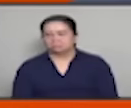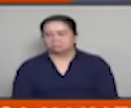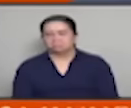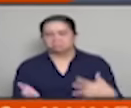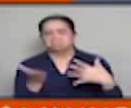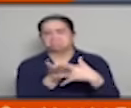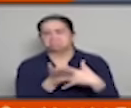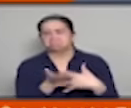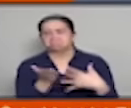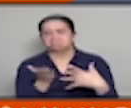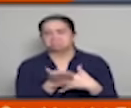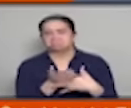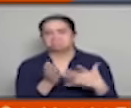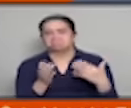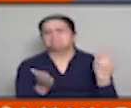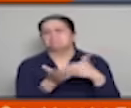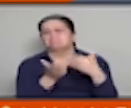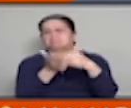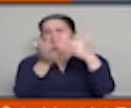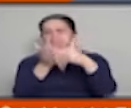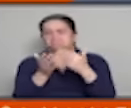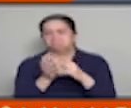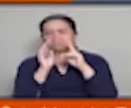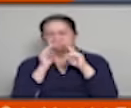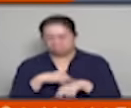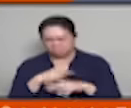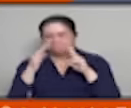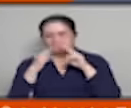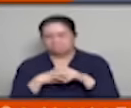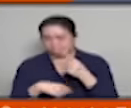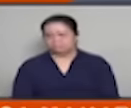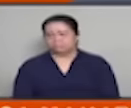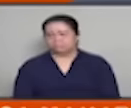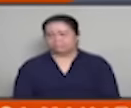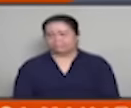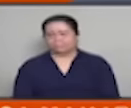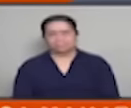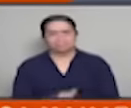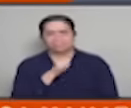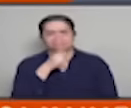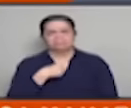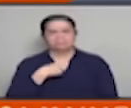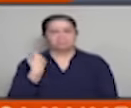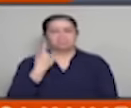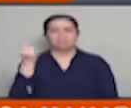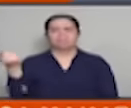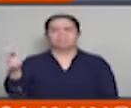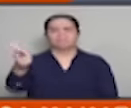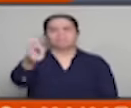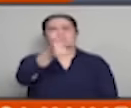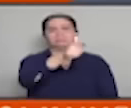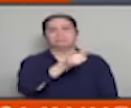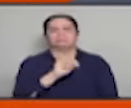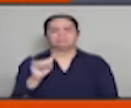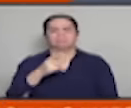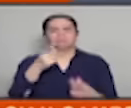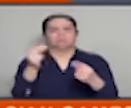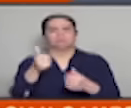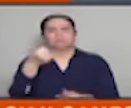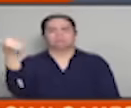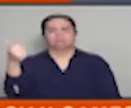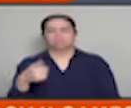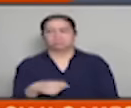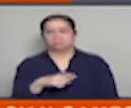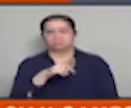lang? Opo. Ulitin niya lang po yan, eh. Sakali mang ano. Sir. Pero stem lang ba ito? Hindi lang po sa amin nangyari yan, sir. Ginawa niya na rin yan